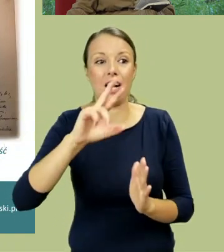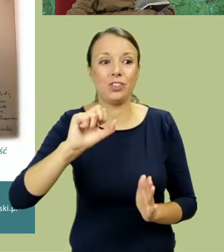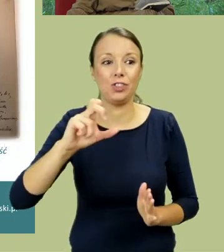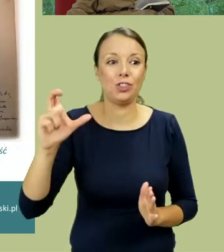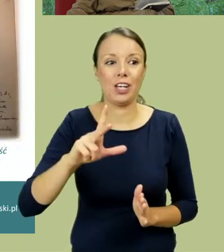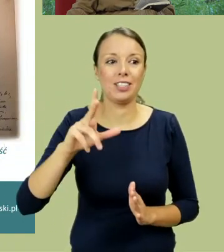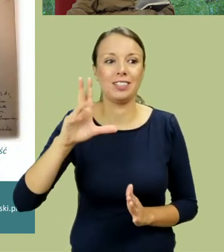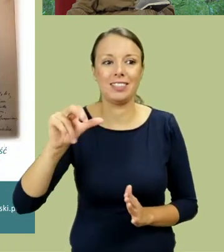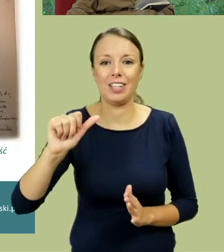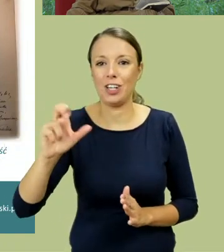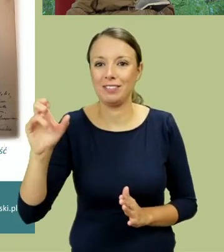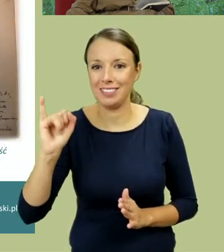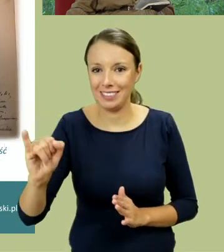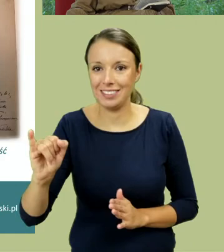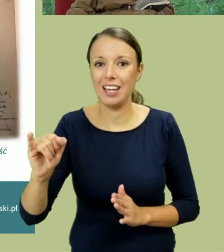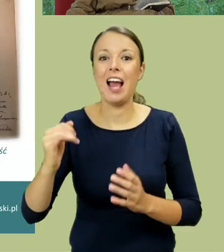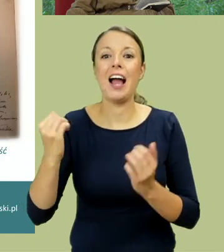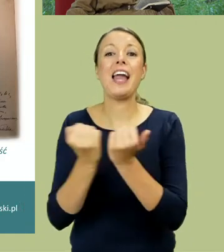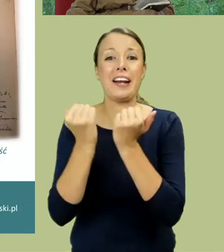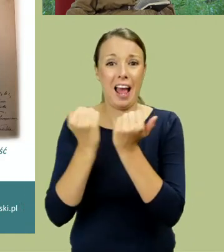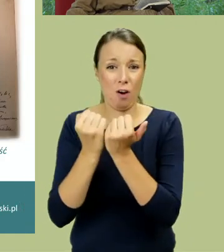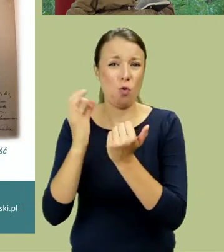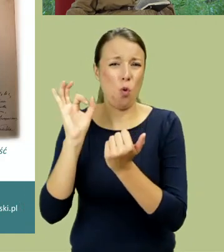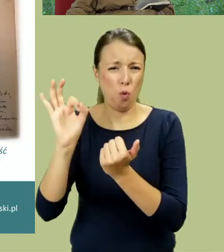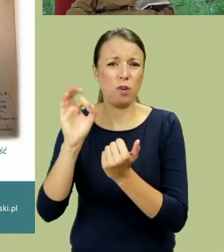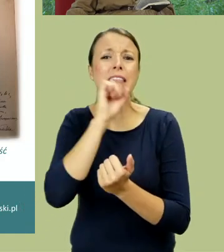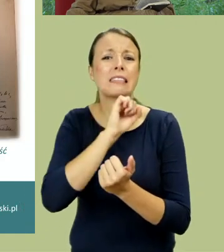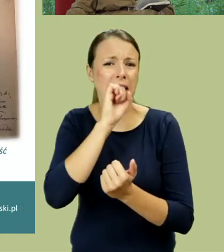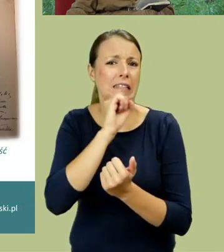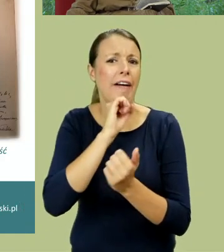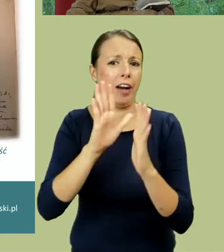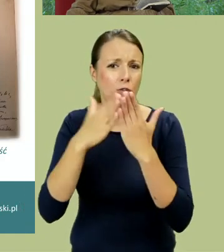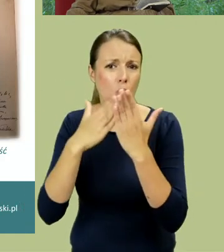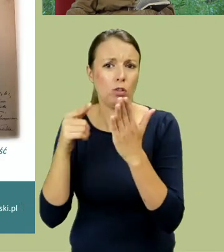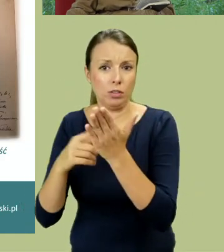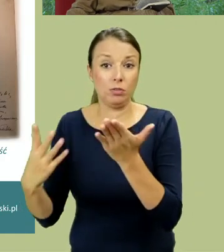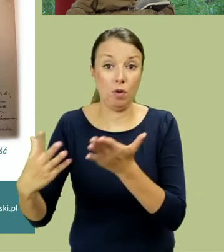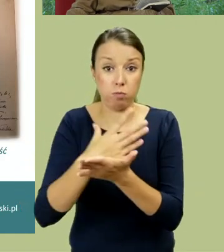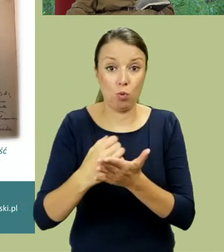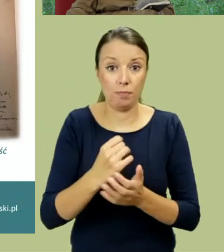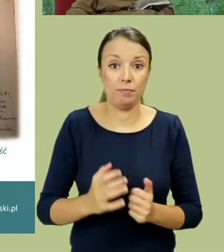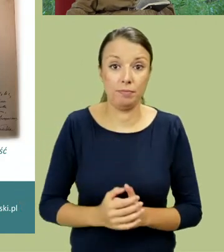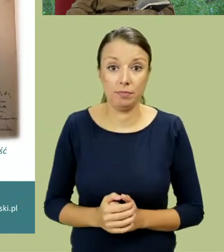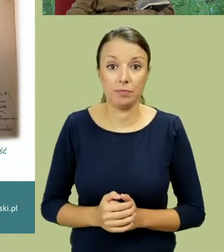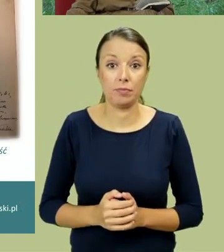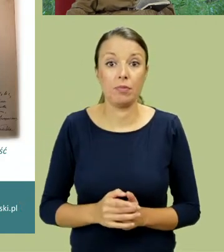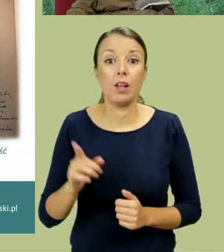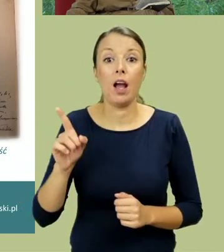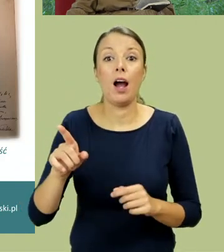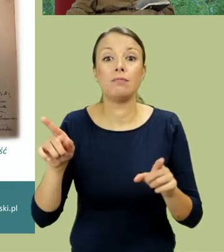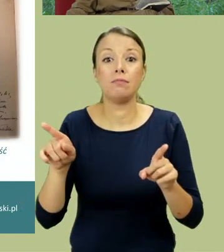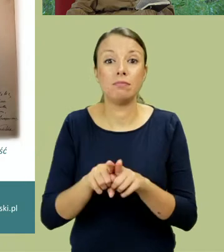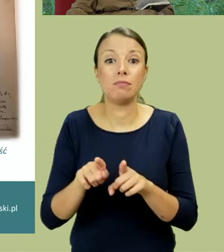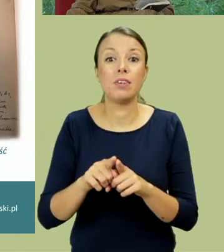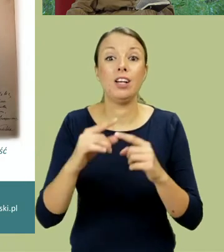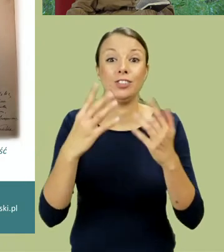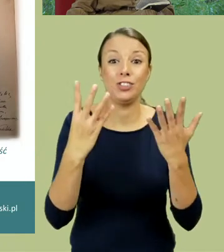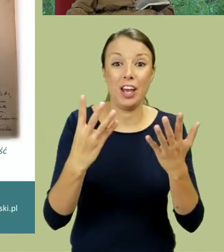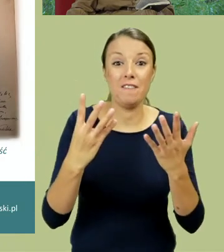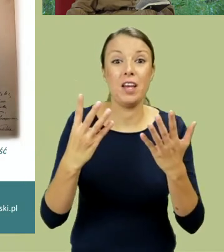krakowskiego antykwariusza. Natomiast tak naprawdę Józef Piłsudski 9 z 10 rozdziałów tej